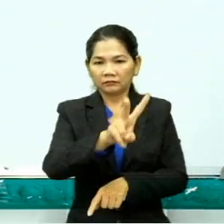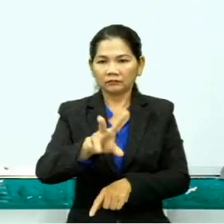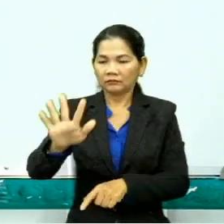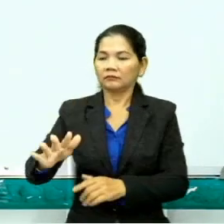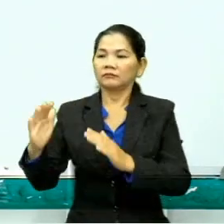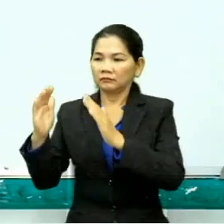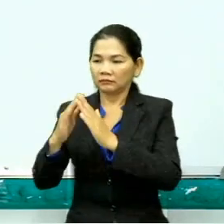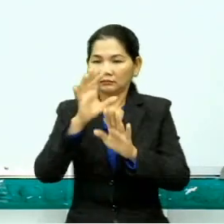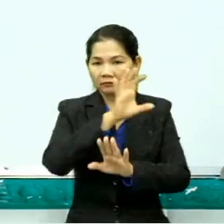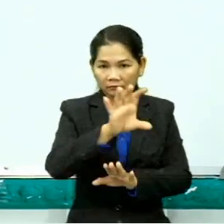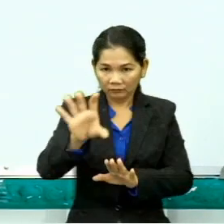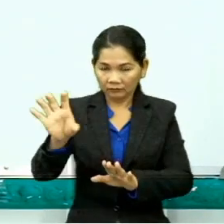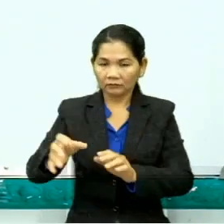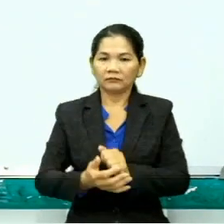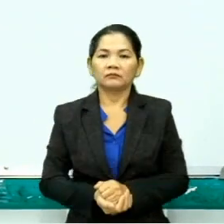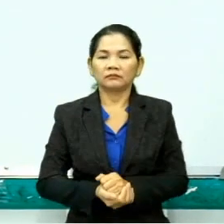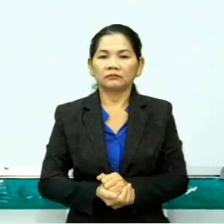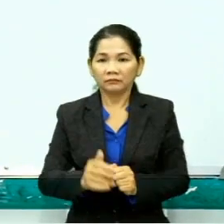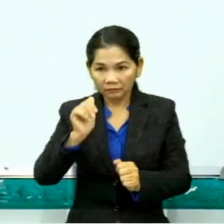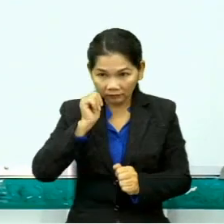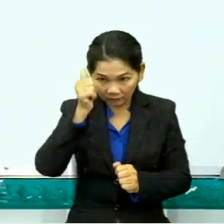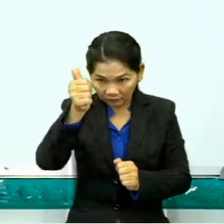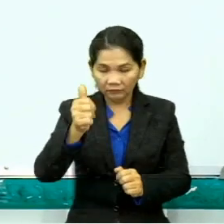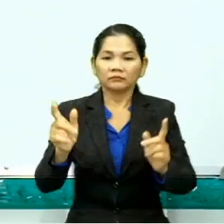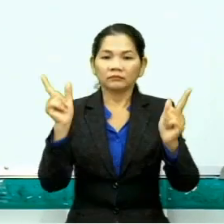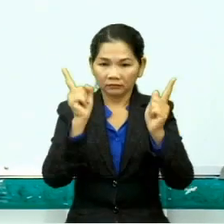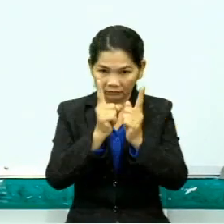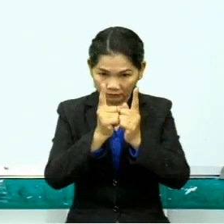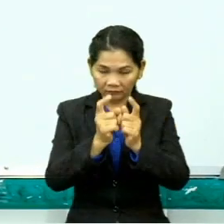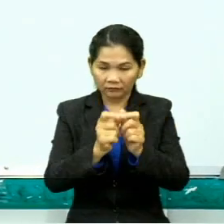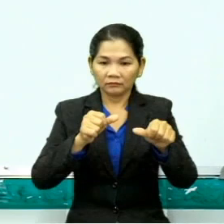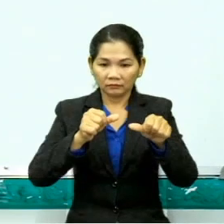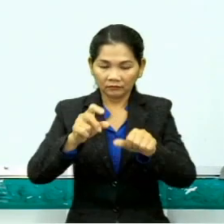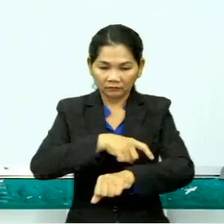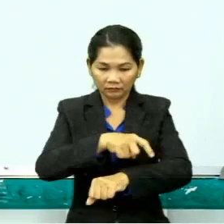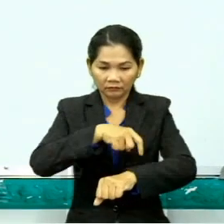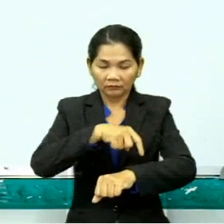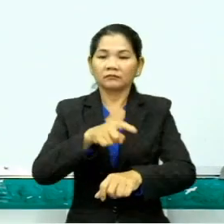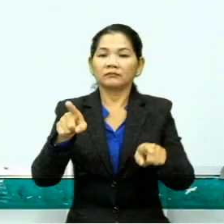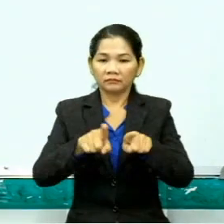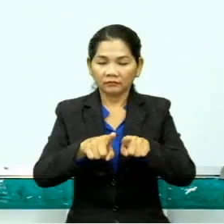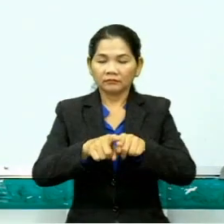phám khát khát còng cha hay sai chưa nông chụp cái này tam pê nông máu